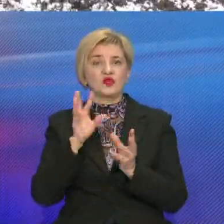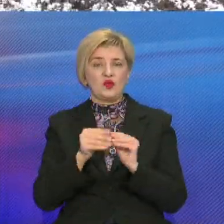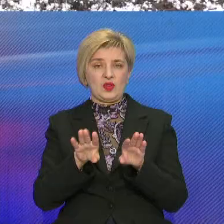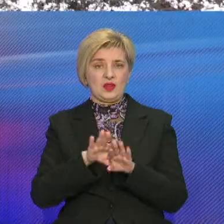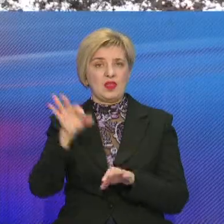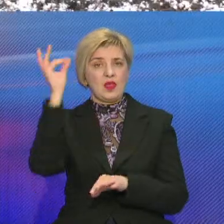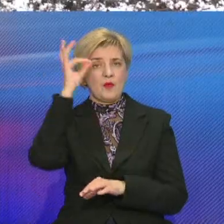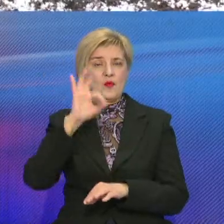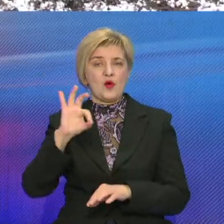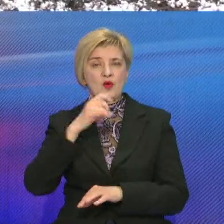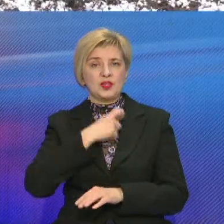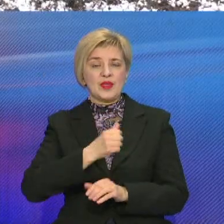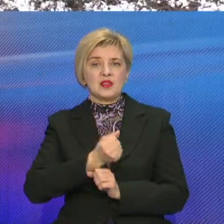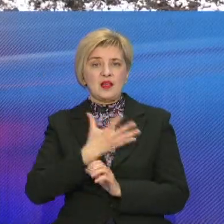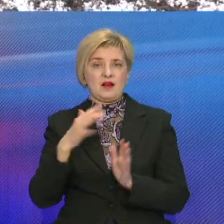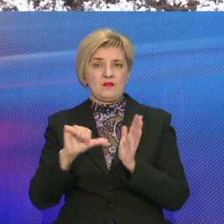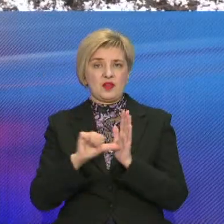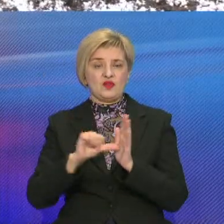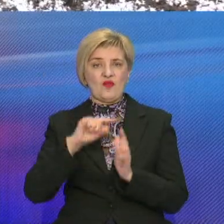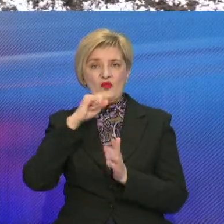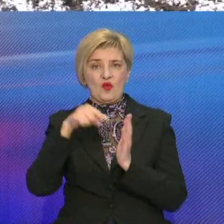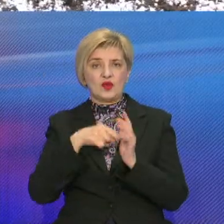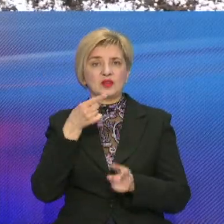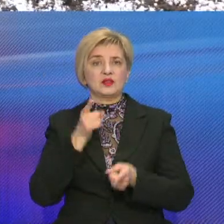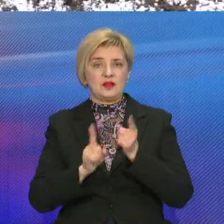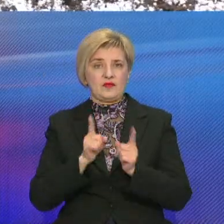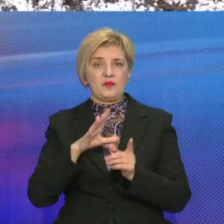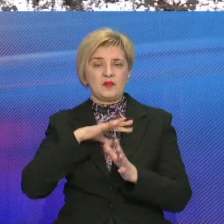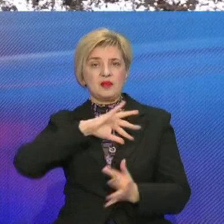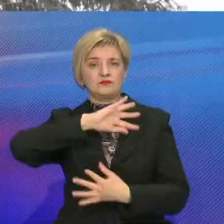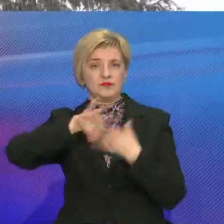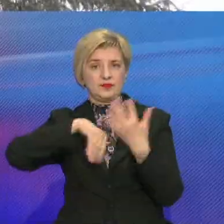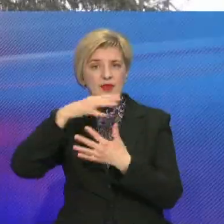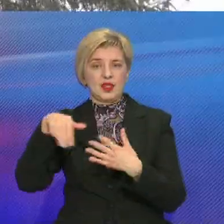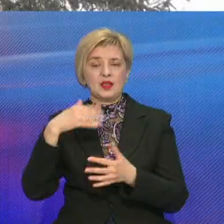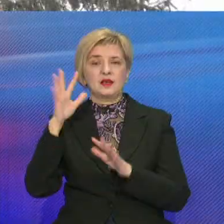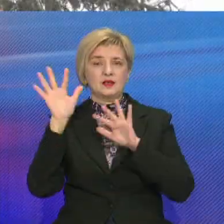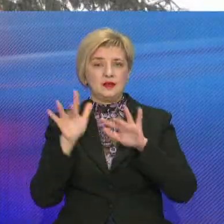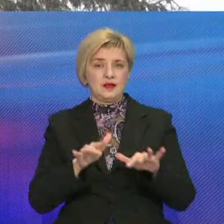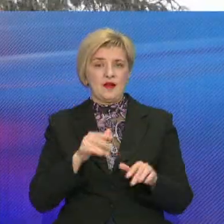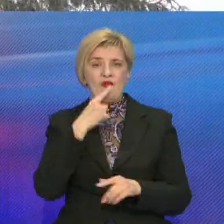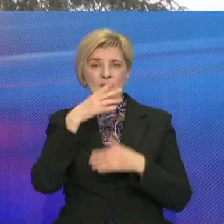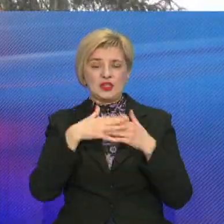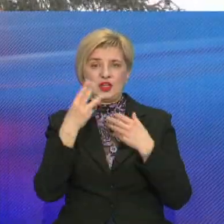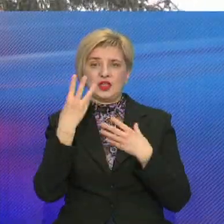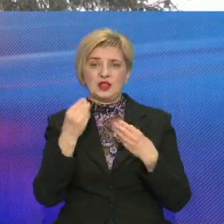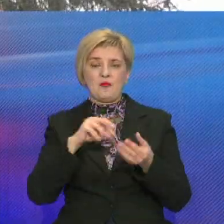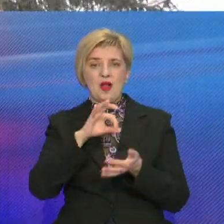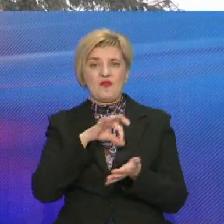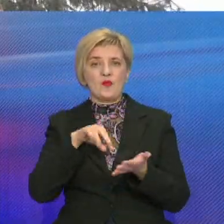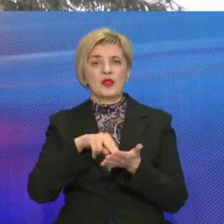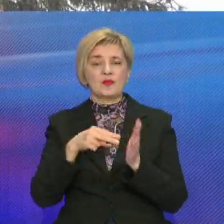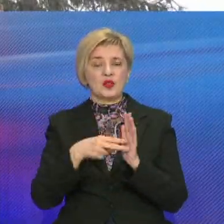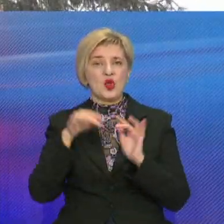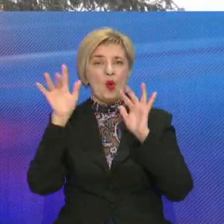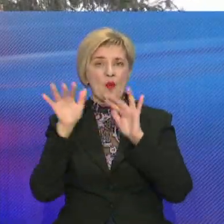себе. На несколько хвилин в городе закрутилась соправдная заверуха. У ближайшие три дни по области синоптики прогнозуют так само